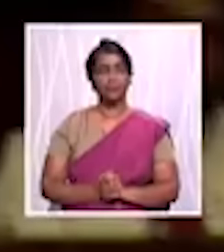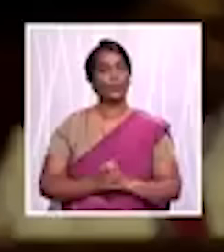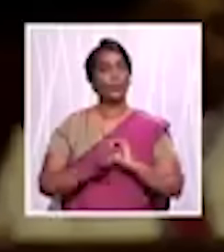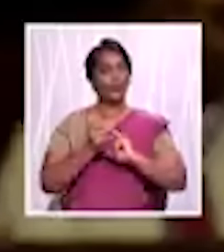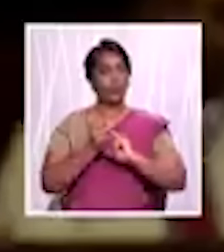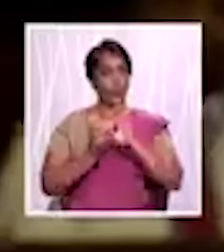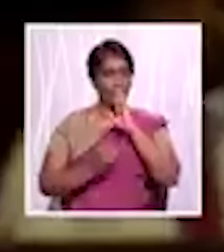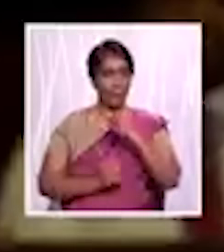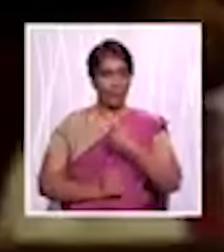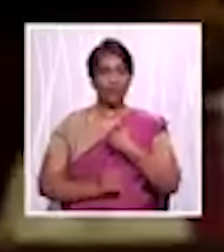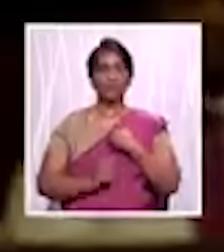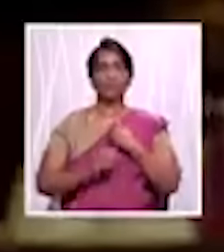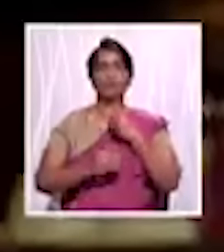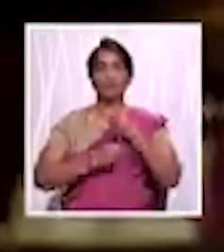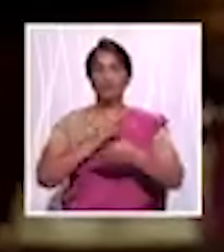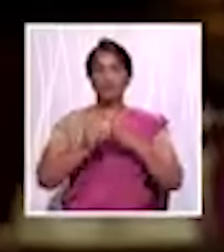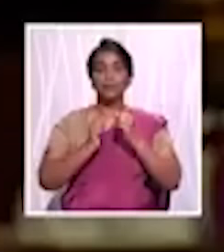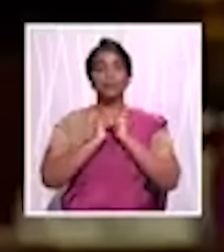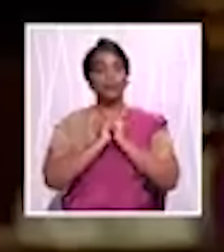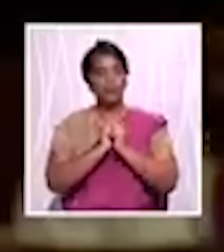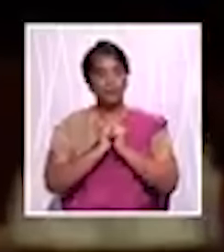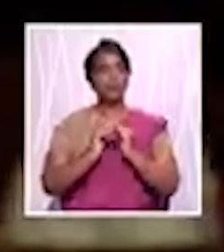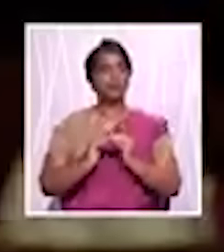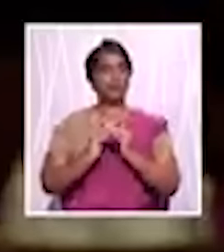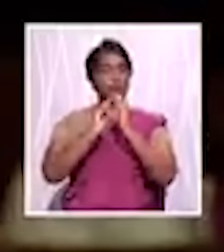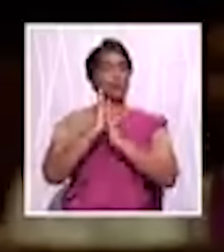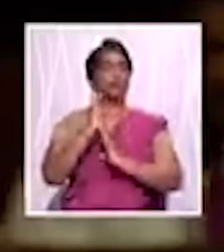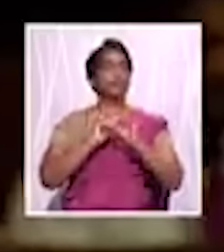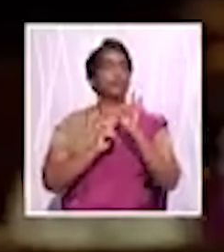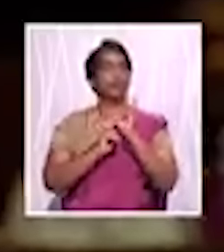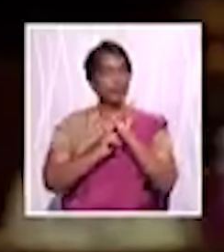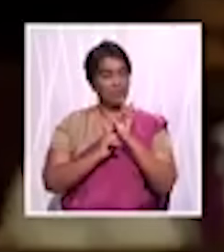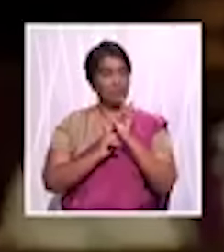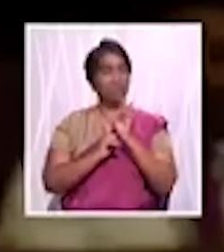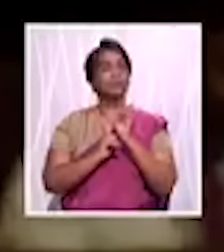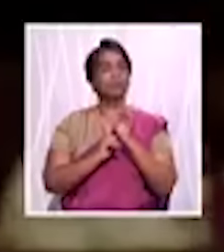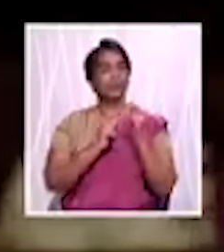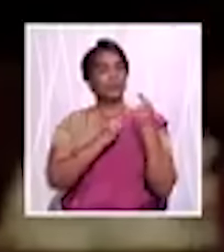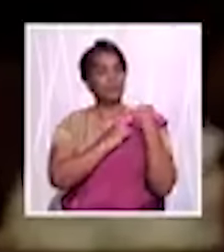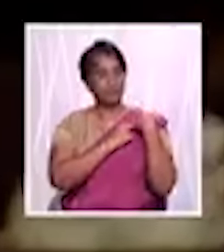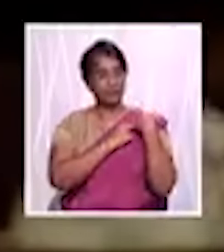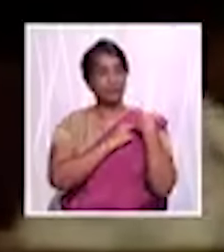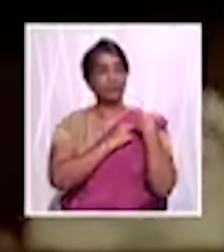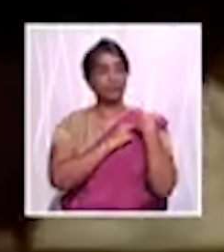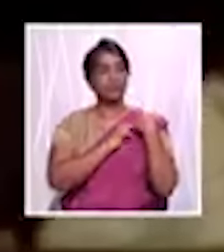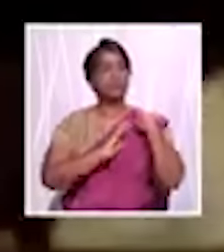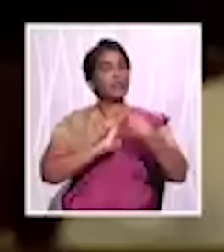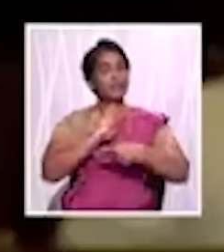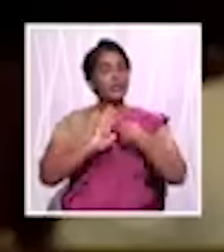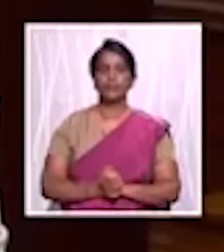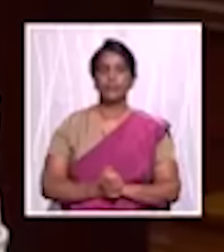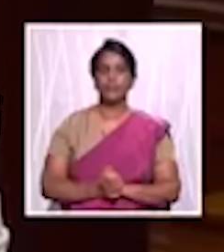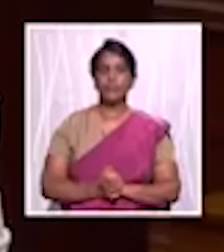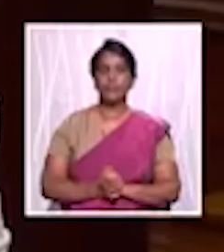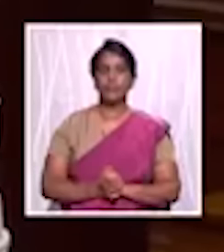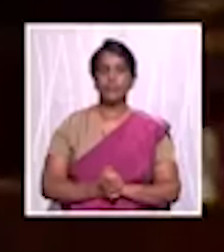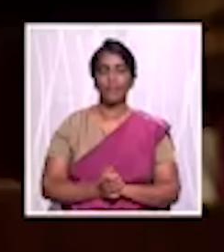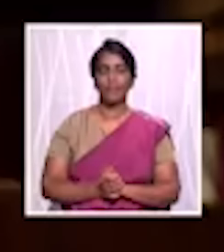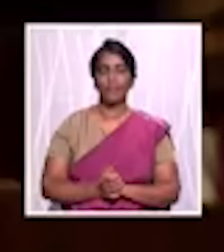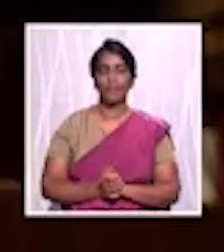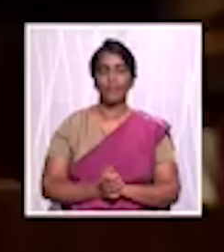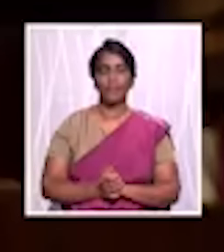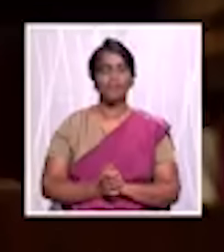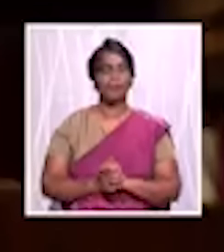முயற்சியாண்மை அபிவிருத்தி அமைச்சராக சுனில் ஹந்துநேத்தி ஜனாதிபதி அனுரகுமார திச நாயக முன்னிலையில் பதவி பிரமாணம் செய்து கொண்டார் தொடர்ந்து பொதுமக்கள்